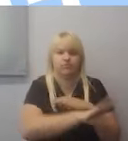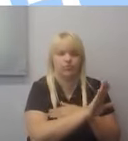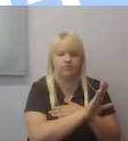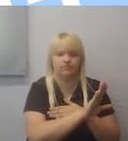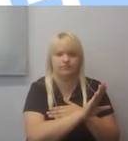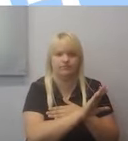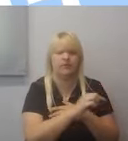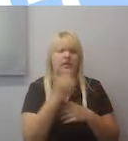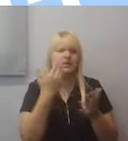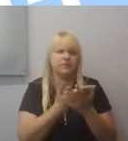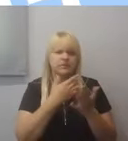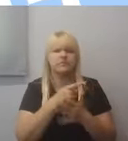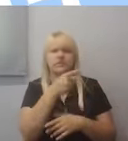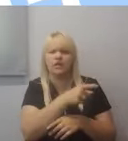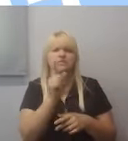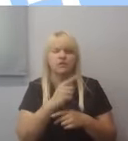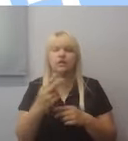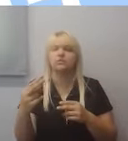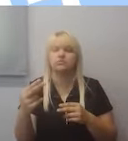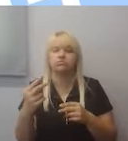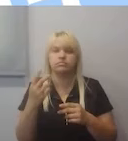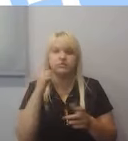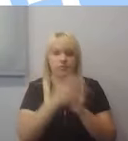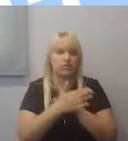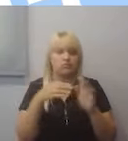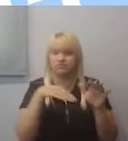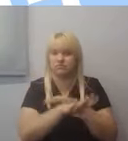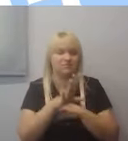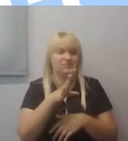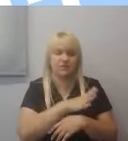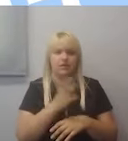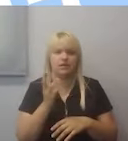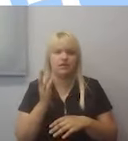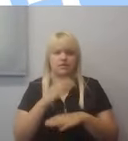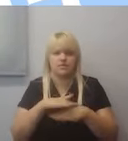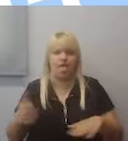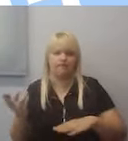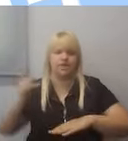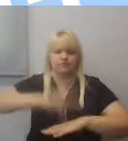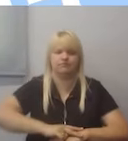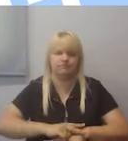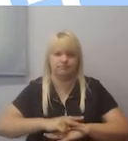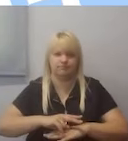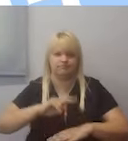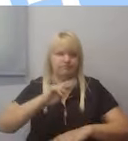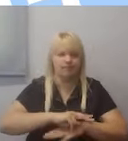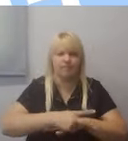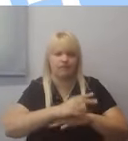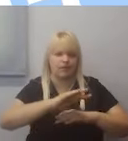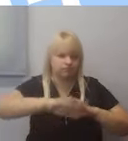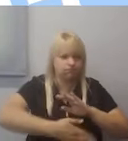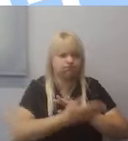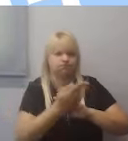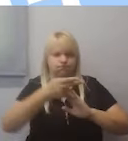tādā tā ka tu saproti ka tu vairs nevari aizmukt ja tad vienkārši liecies zemē meklē jebkādu iedobi jebkādu pazeminājumu un tamlīdzīgi